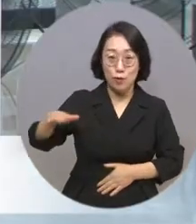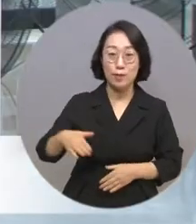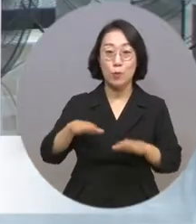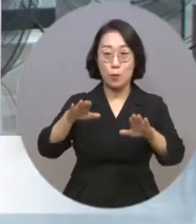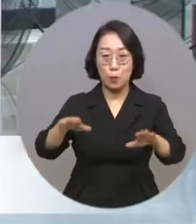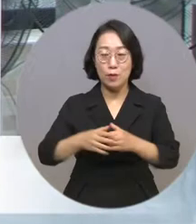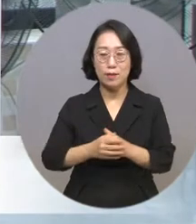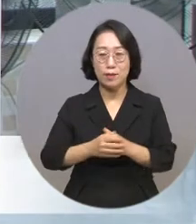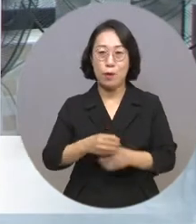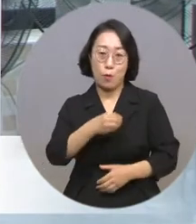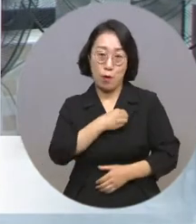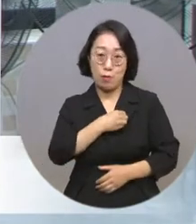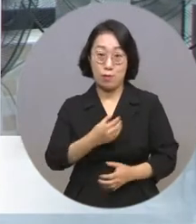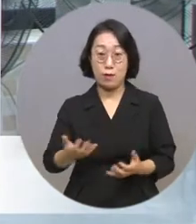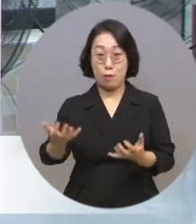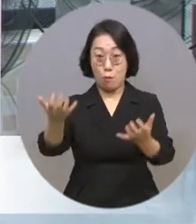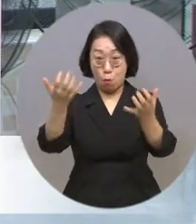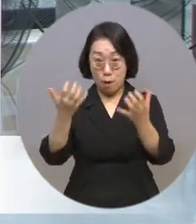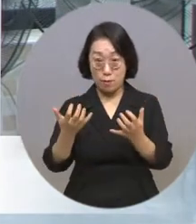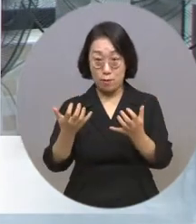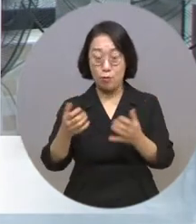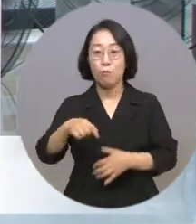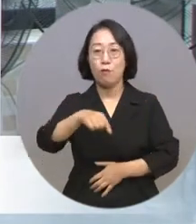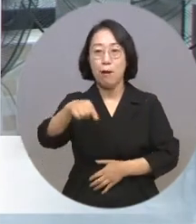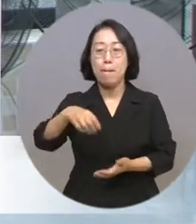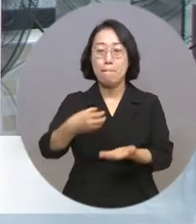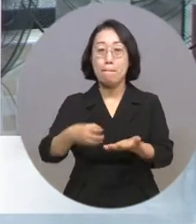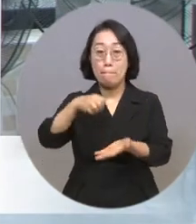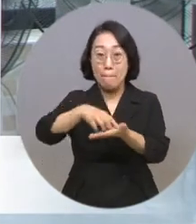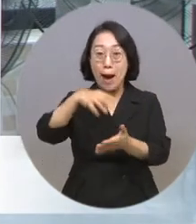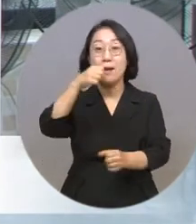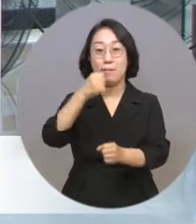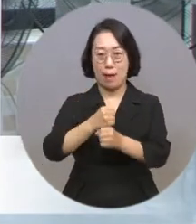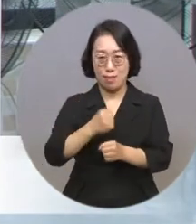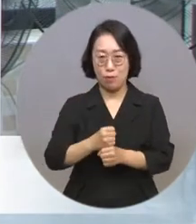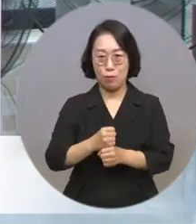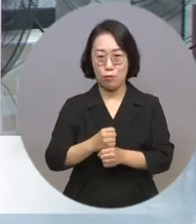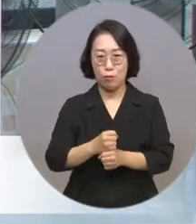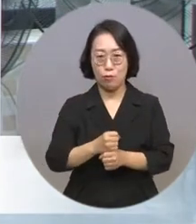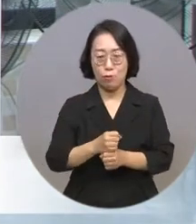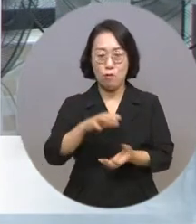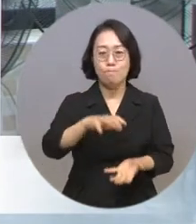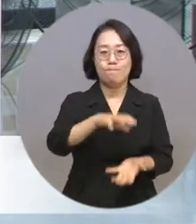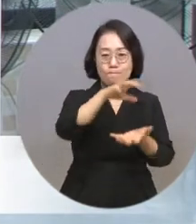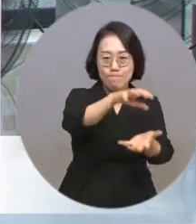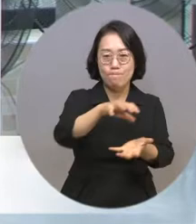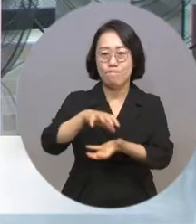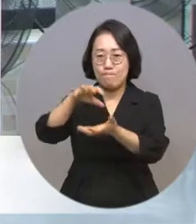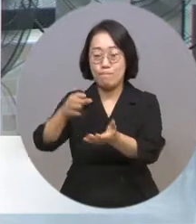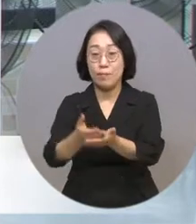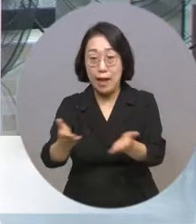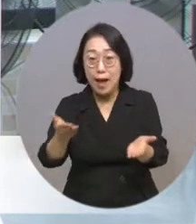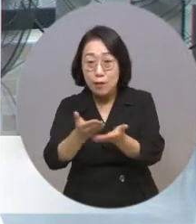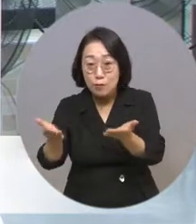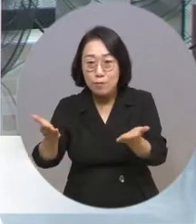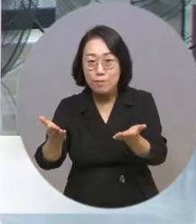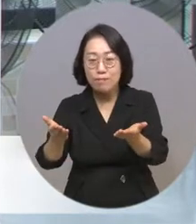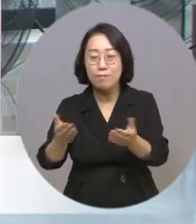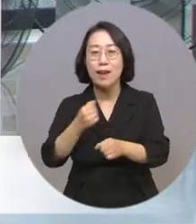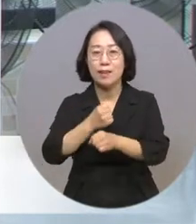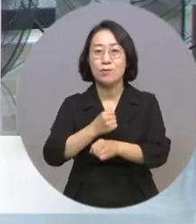우리 회원들이 직접 이렇게 모여서 빵을 직접 만들어서 나눔을 진행하려는 행사를 진행하고